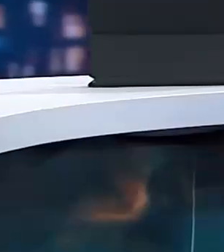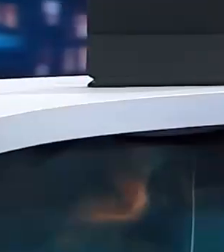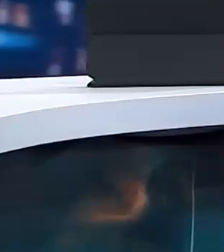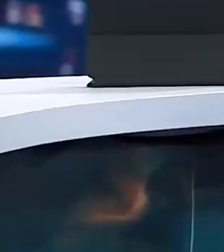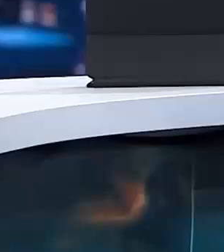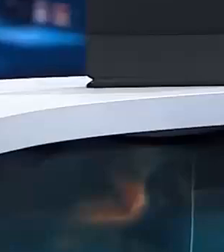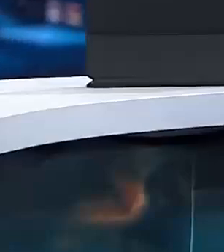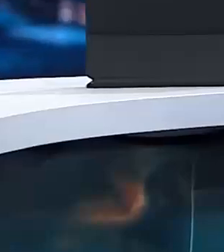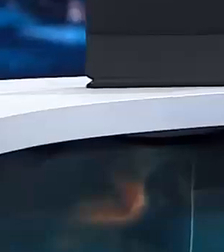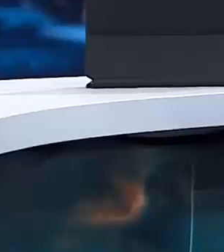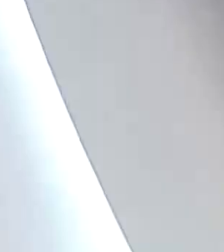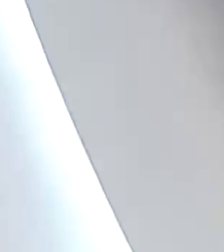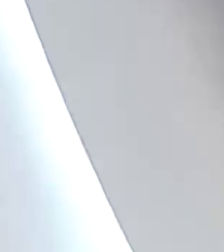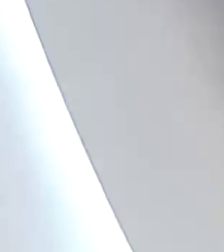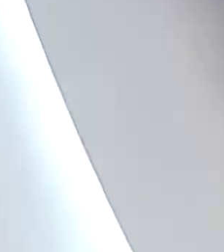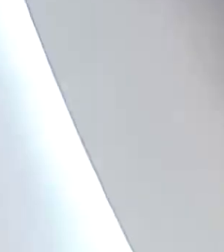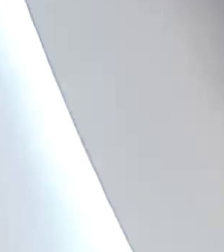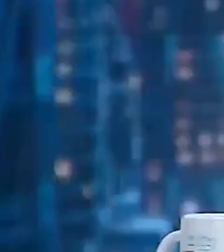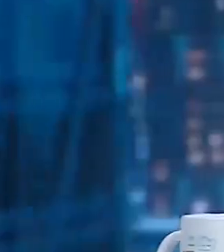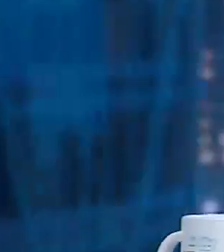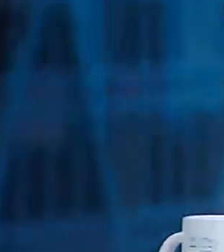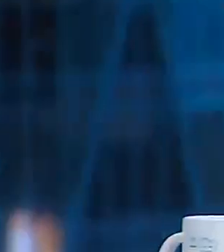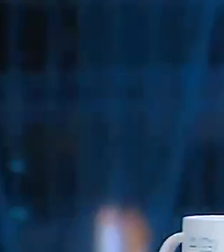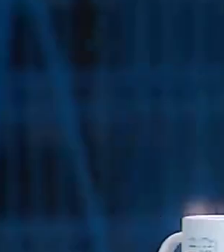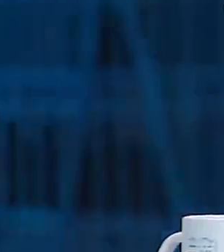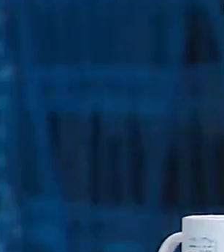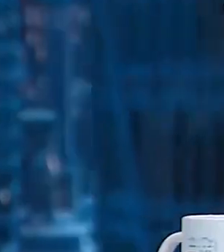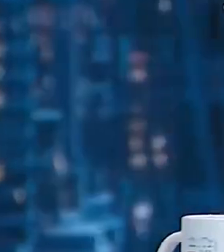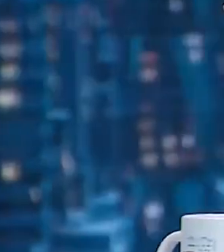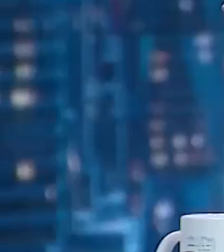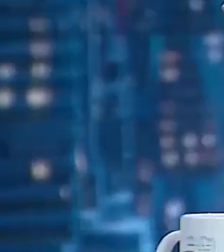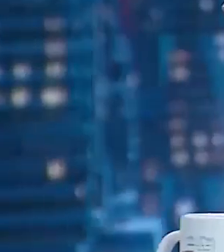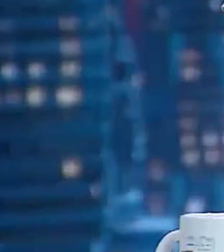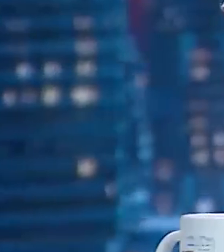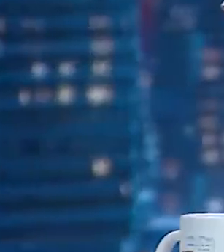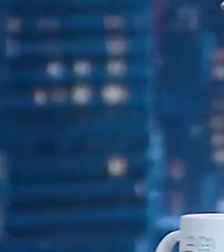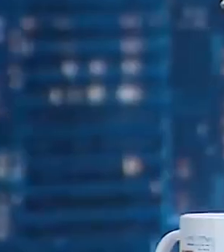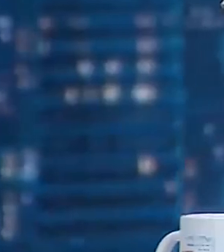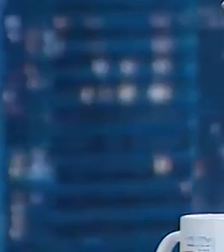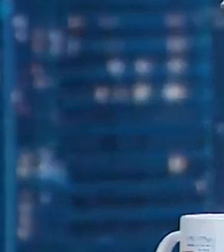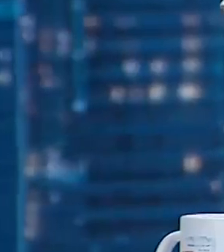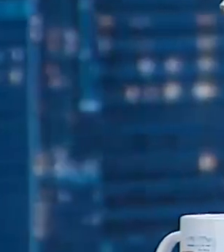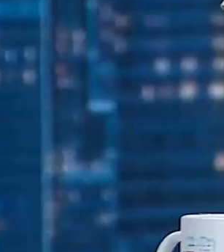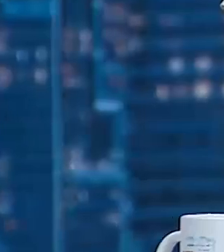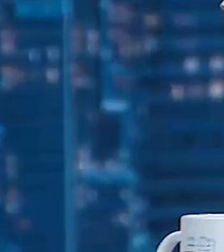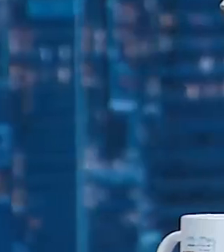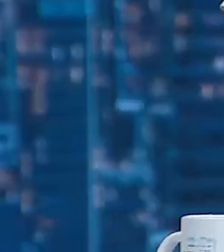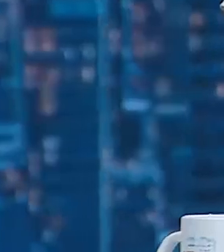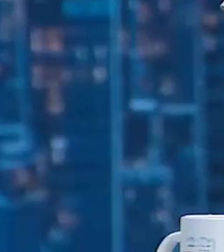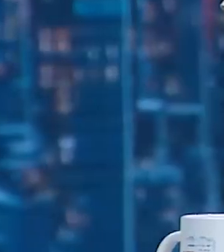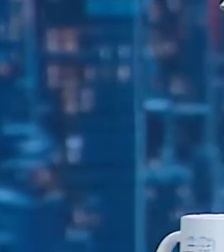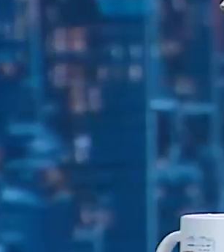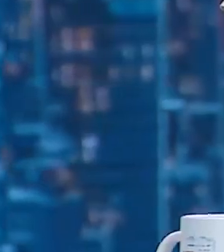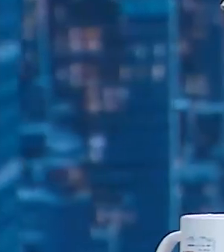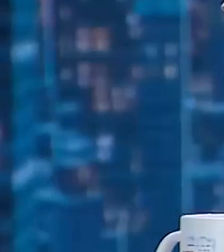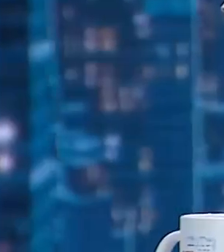هذا المجال ممتاز اخوي بدر العمري من سكايب وانت في امريكا يعني باحث